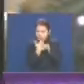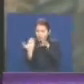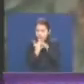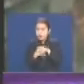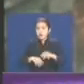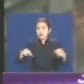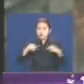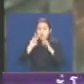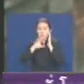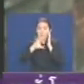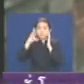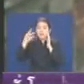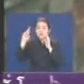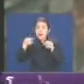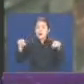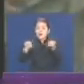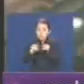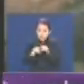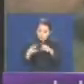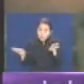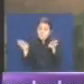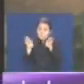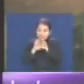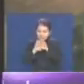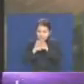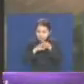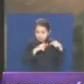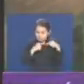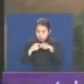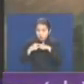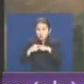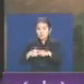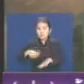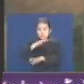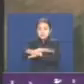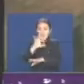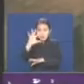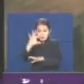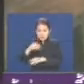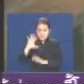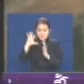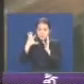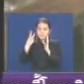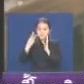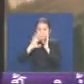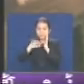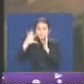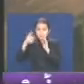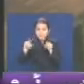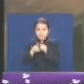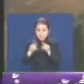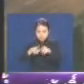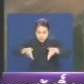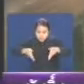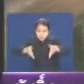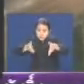รพลขาเข้าขาออกอันนี้ปิดเพิ่มไปจนถึง5แยกวัชรพลแล้วนะคะถนนเพิ่มศีลค่ะถนนเชื่อมพหลโยธิน